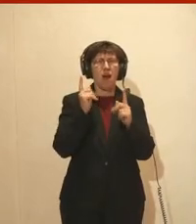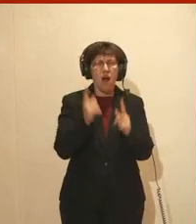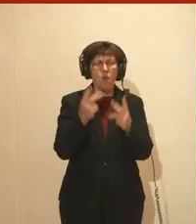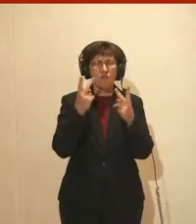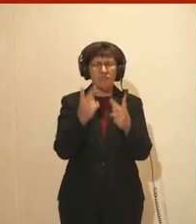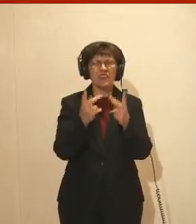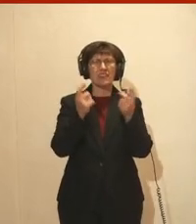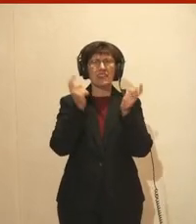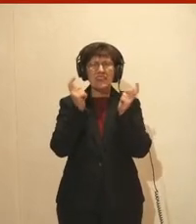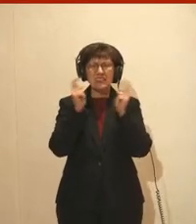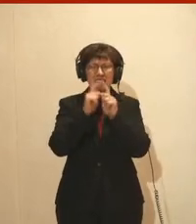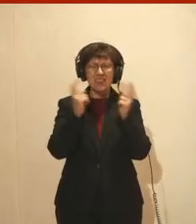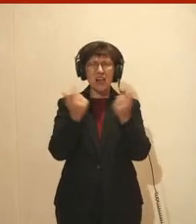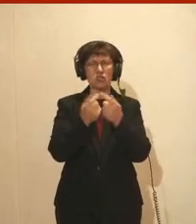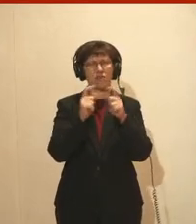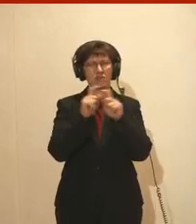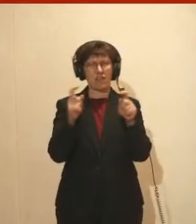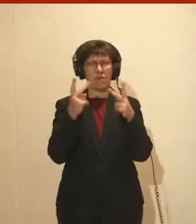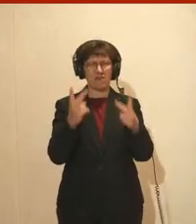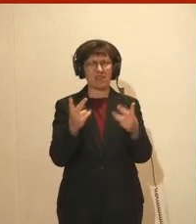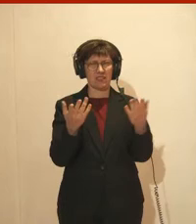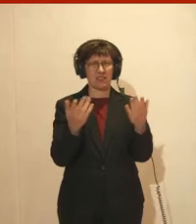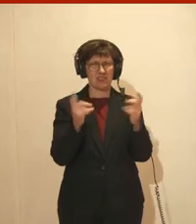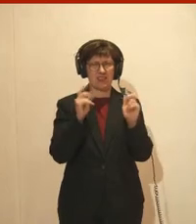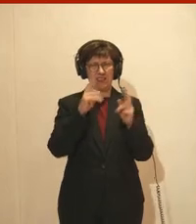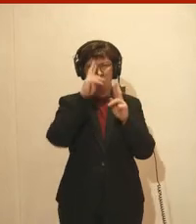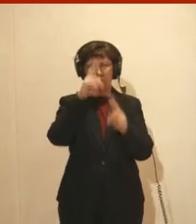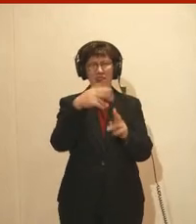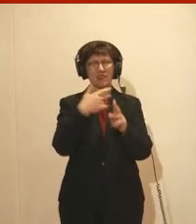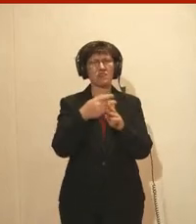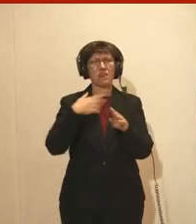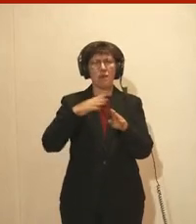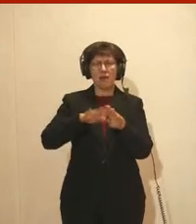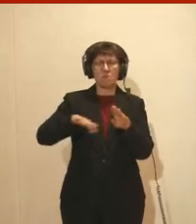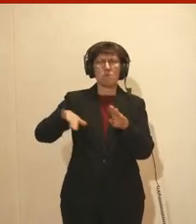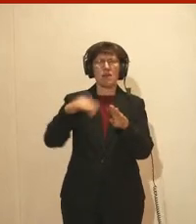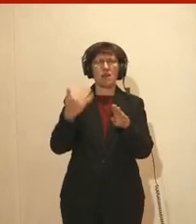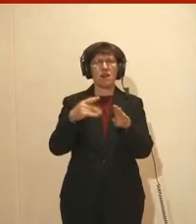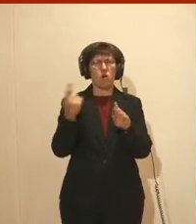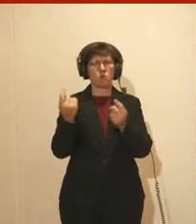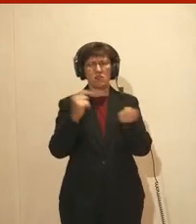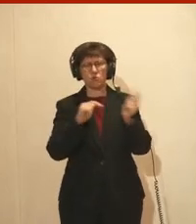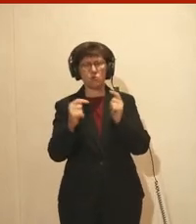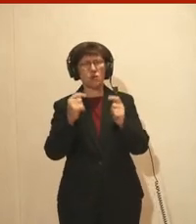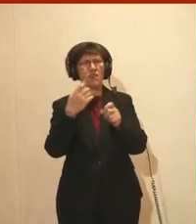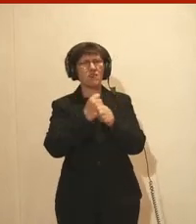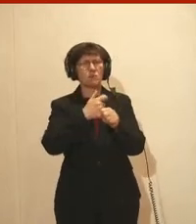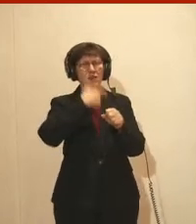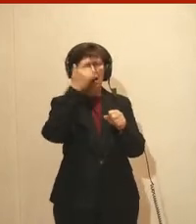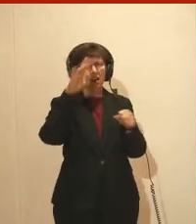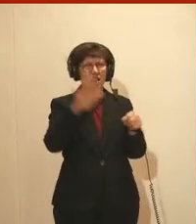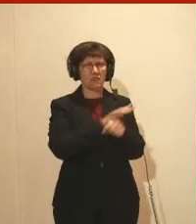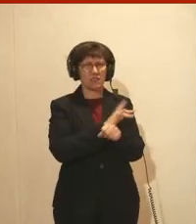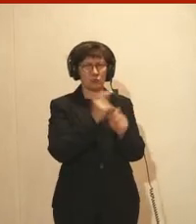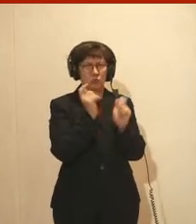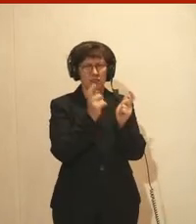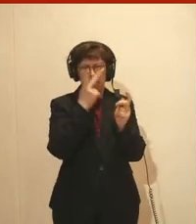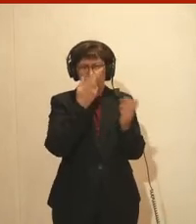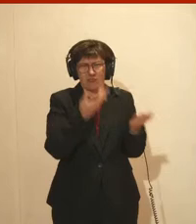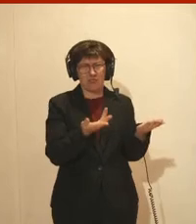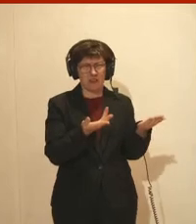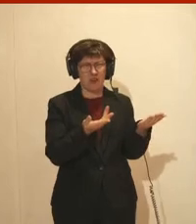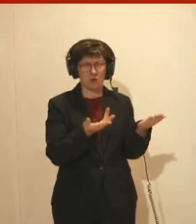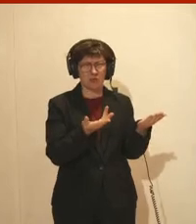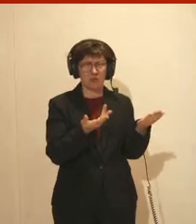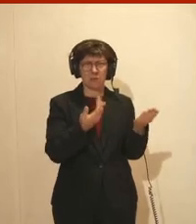auch in der gesellschaft eine rolle und deswegen war es mir wichtig in einem panel auch darüber zu sprechen was macht der rassismus mit unserer gesellschaft und